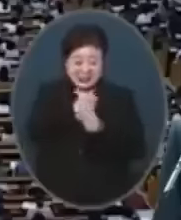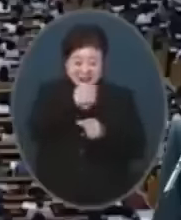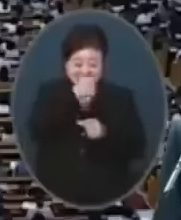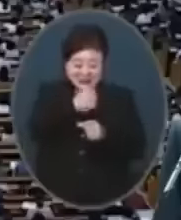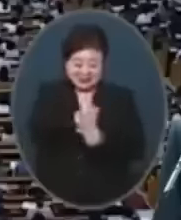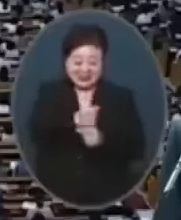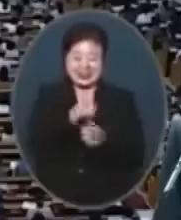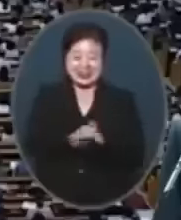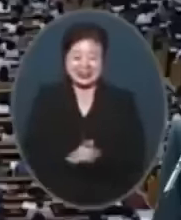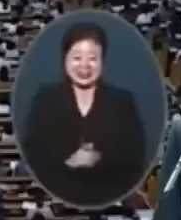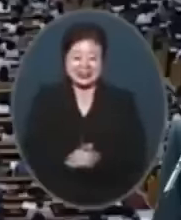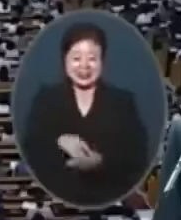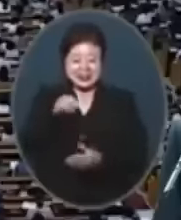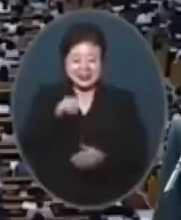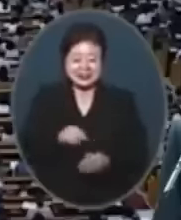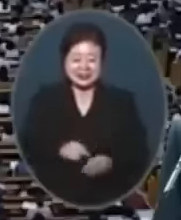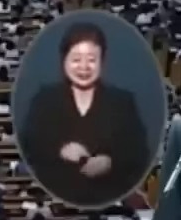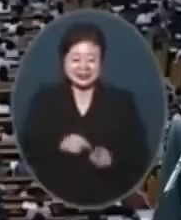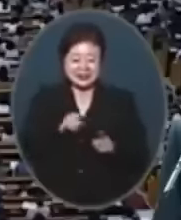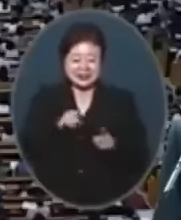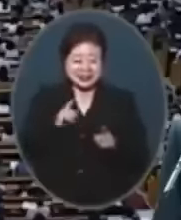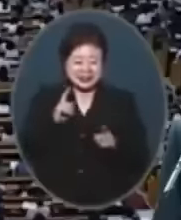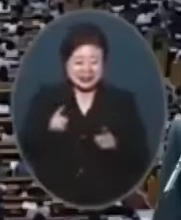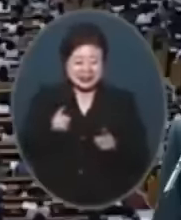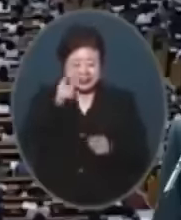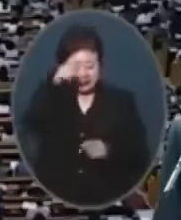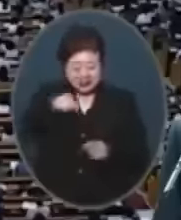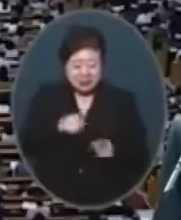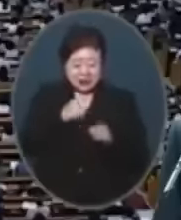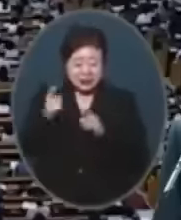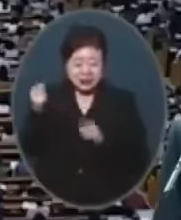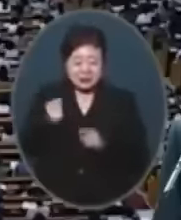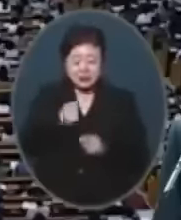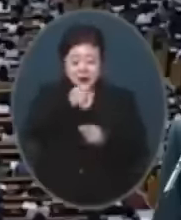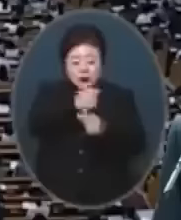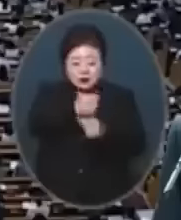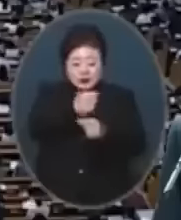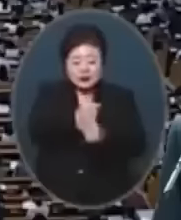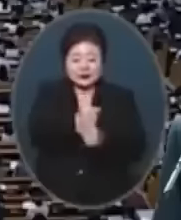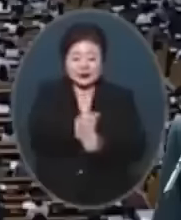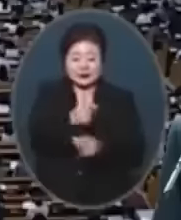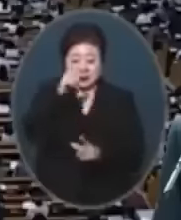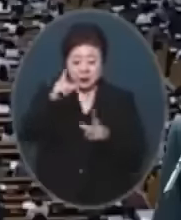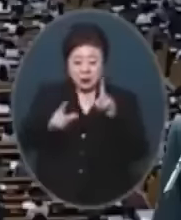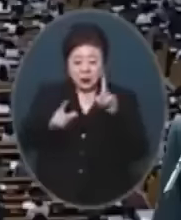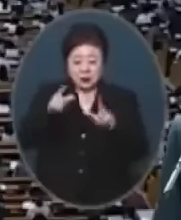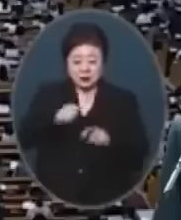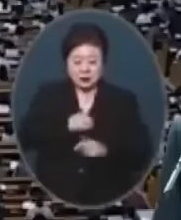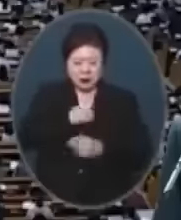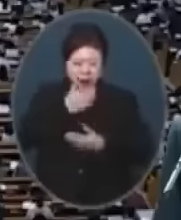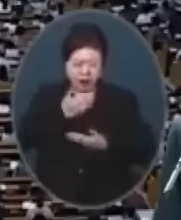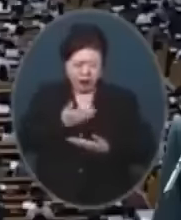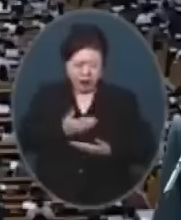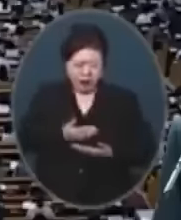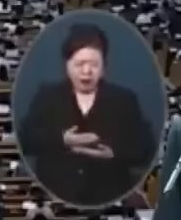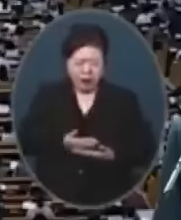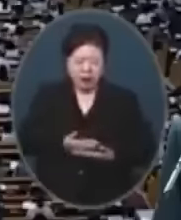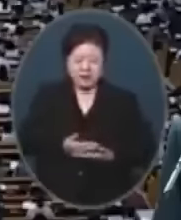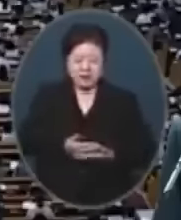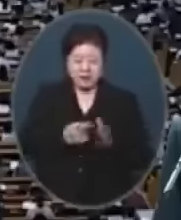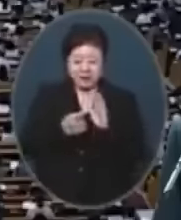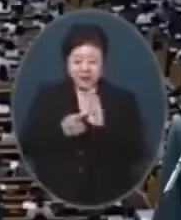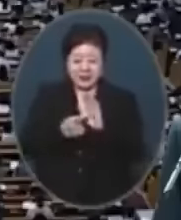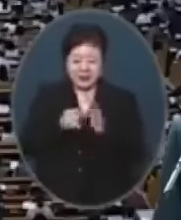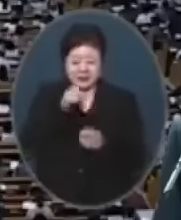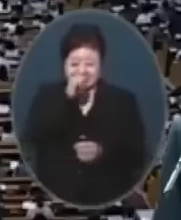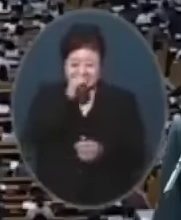창조하셨습니다. 창세기 1장을 보면 천지를 말씀으로 지으시는 장면을 감격적으로 볼 수가